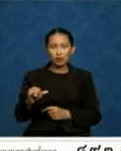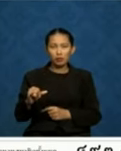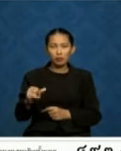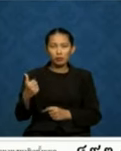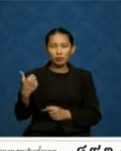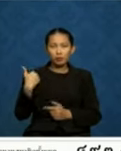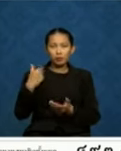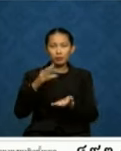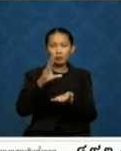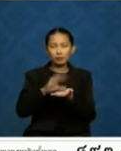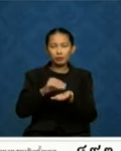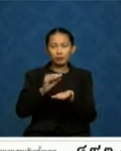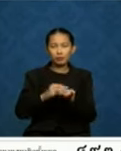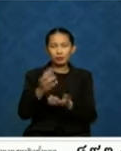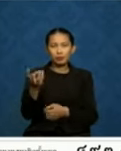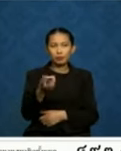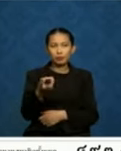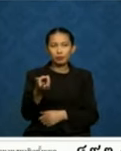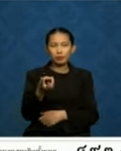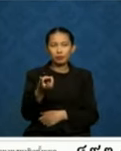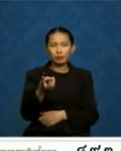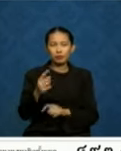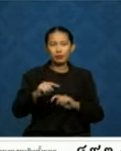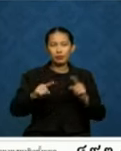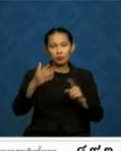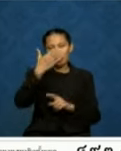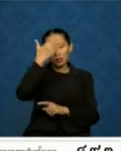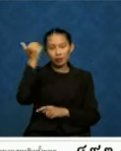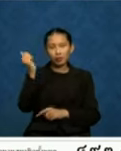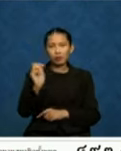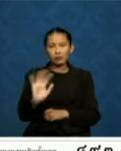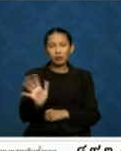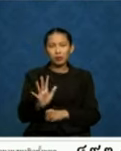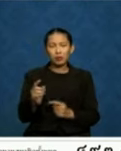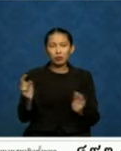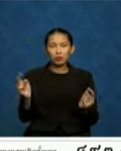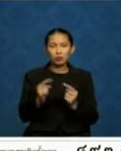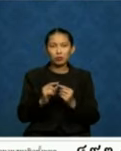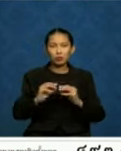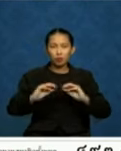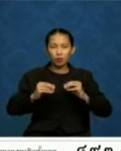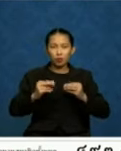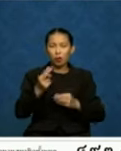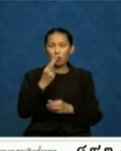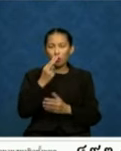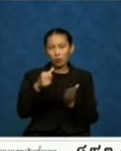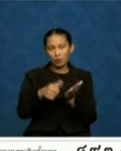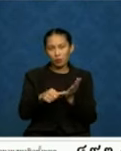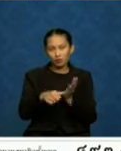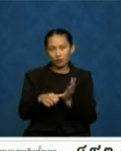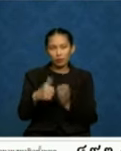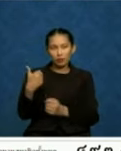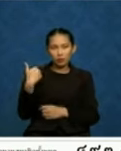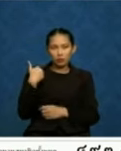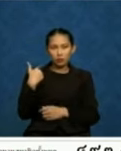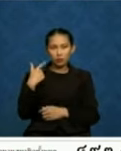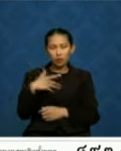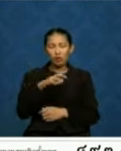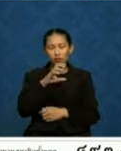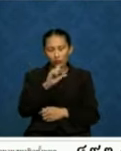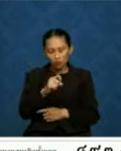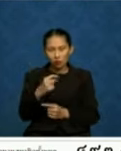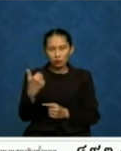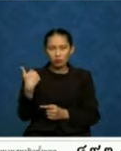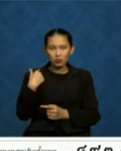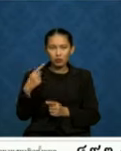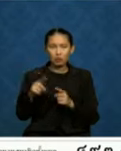ข้อมูลน้อยสักนิดนึงนะครับแต่เราก็ไม่ลืมครับเรื่องของภาษียาเส้นนะครับเราก็ตั้งเป็นข้อสังเกต